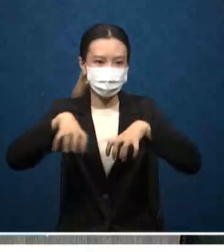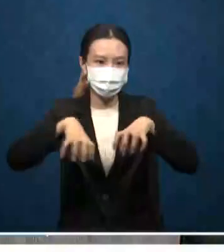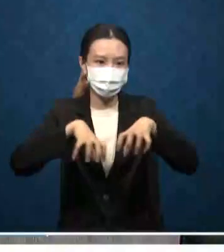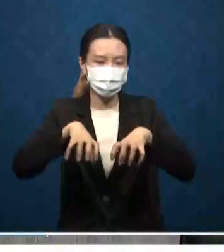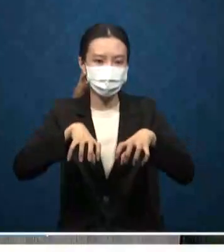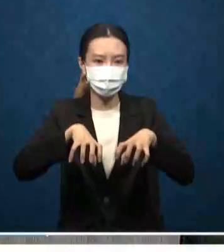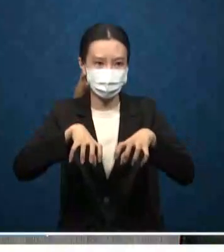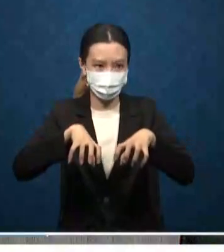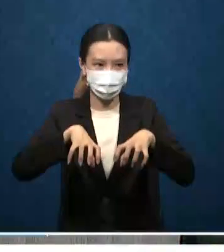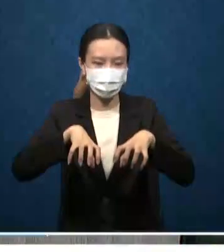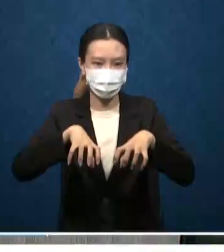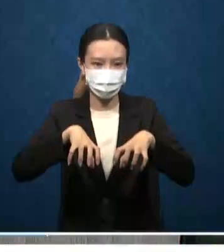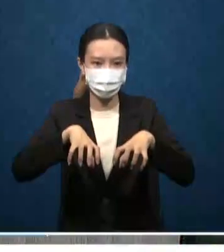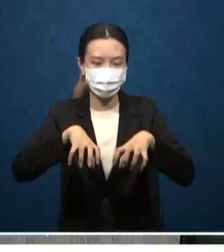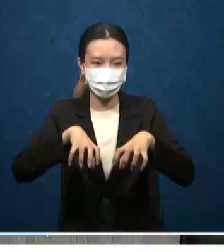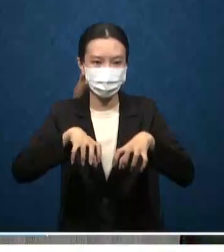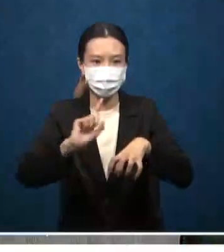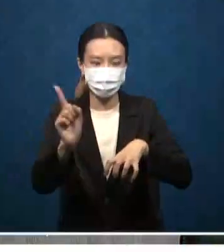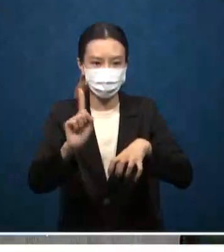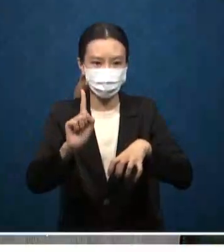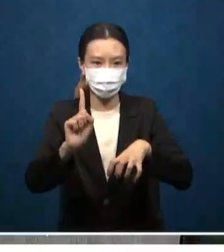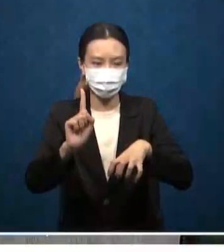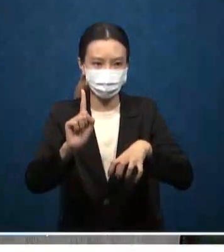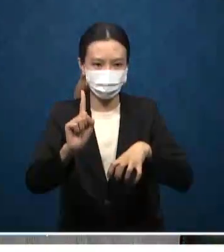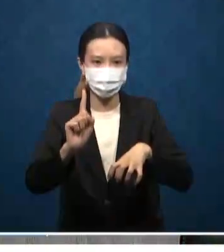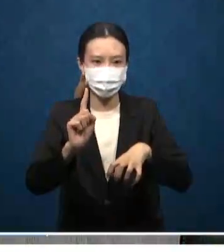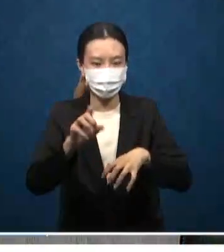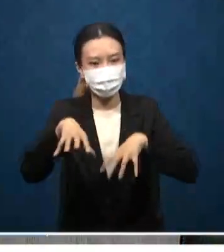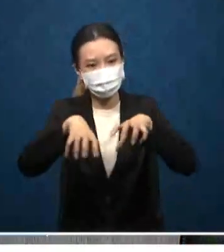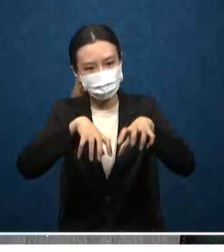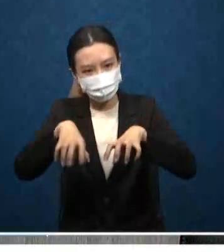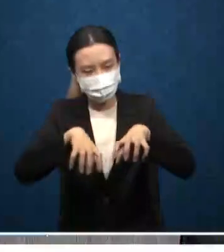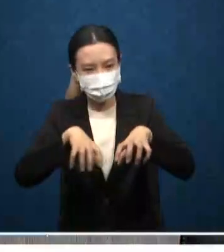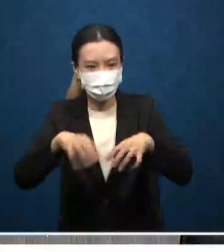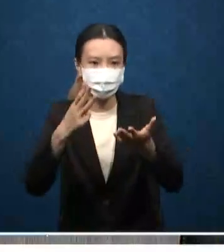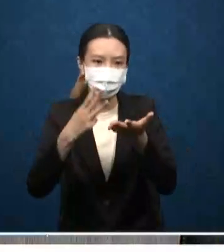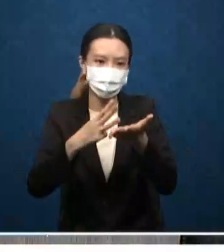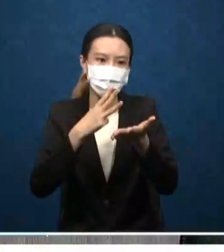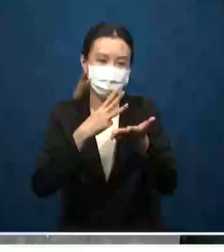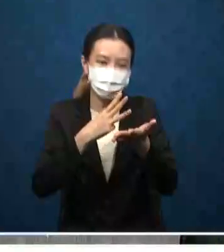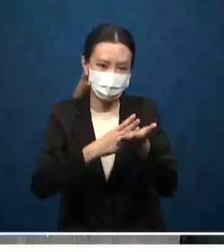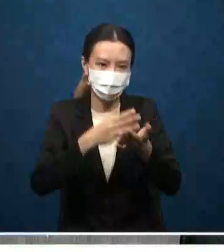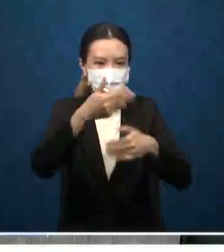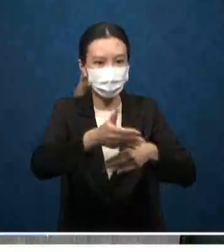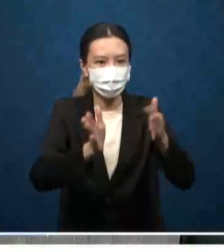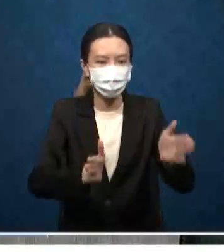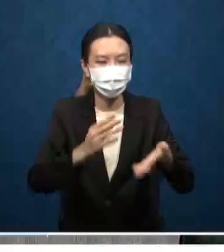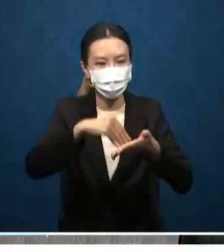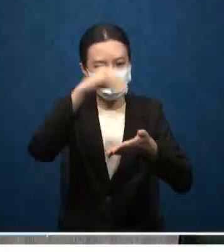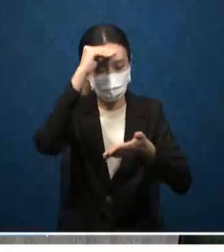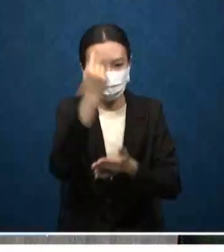เพื่อรับใช้ชีวิตจึงมากกว่าการจัดการศึกษาเพื่อที่อยู่ในหลักสูตรอยู่ในห้องเรียน